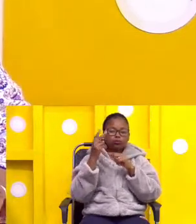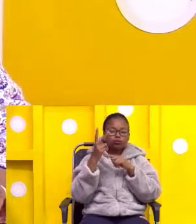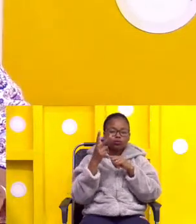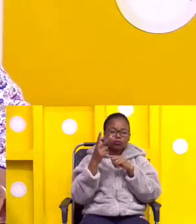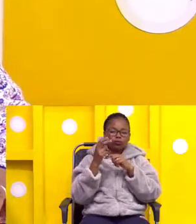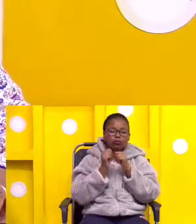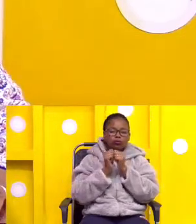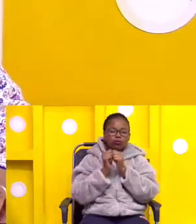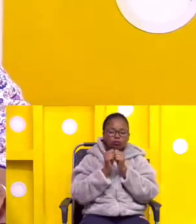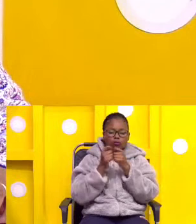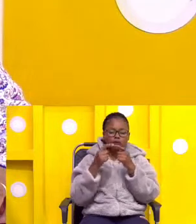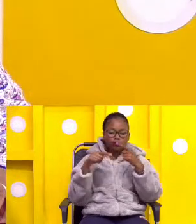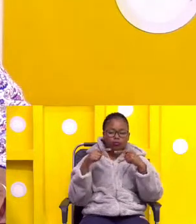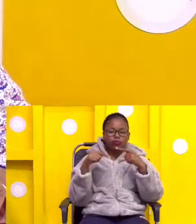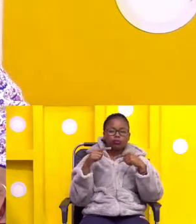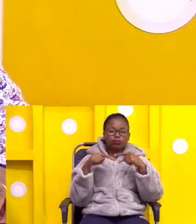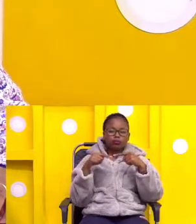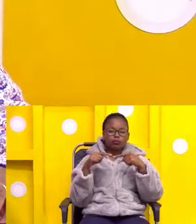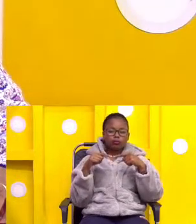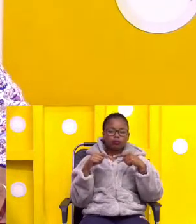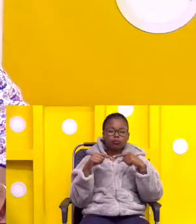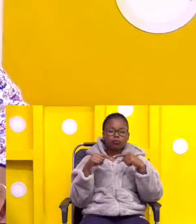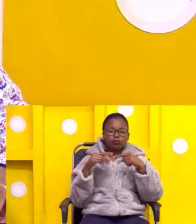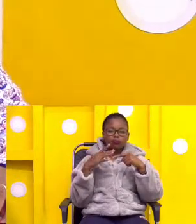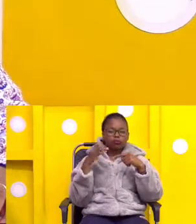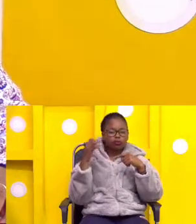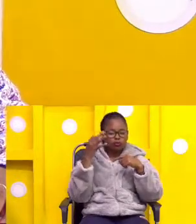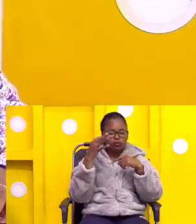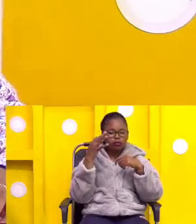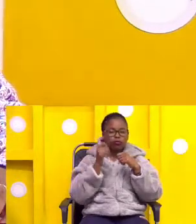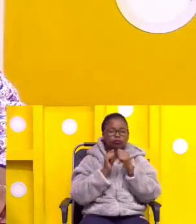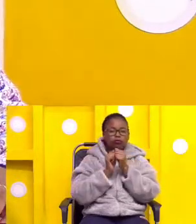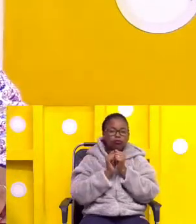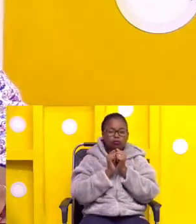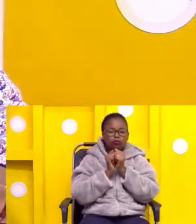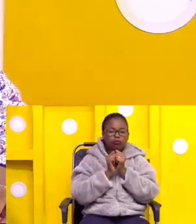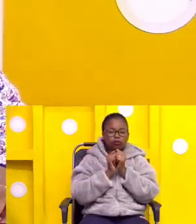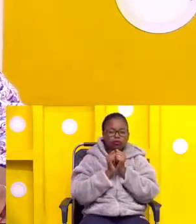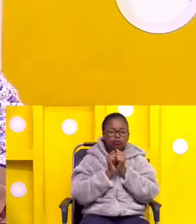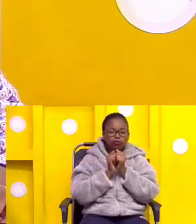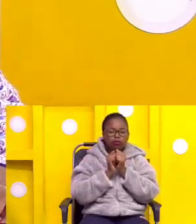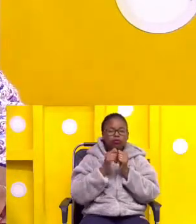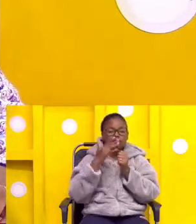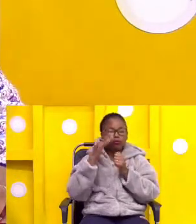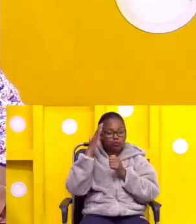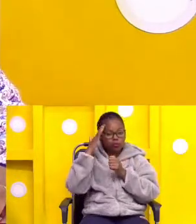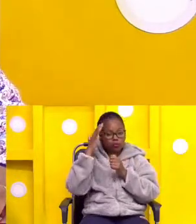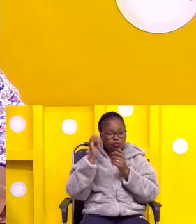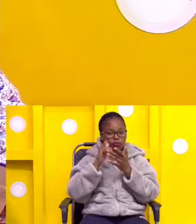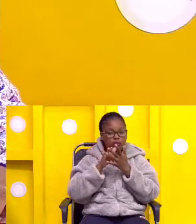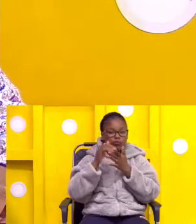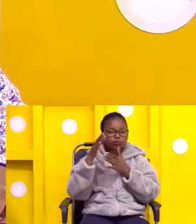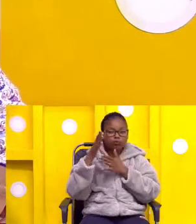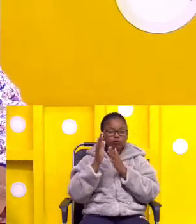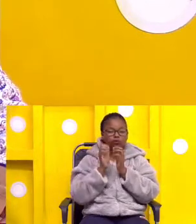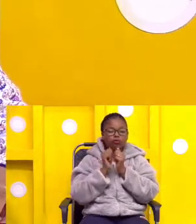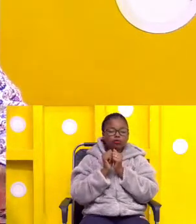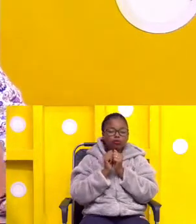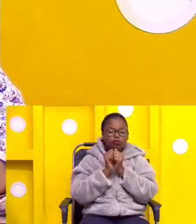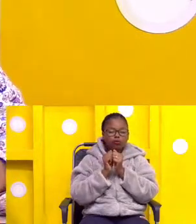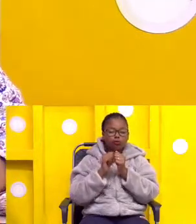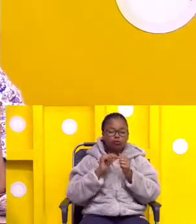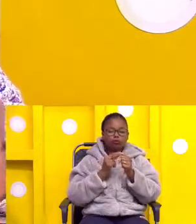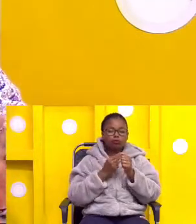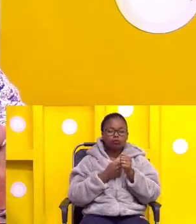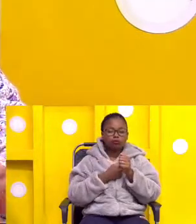gato njita nere hamwe, na nige gato tugate gai hamwe, na nijoi gai wito, niyago koro wale hamwe na idwi.